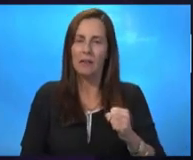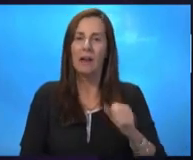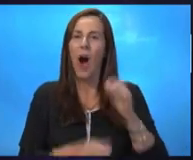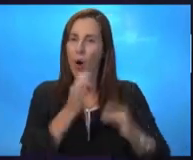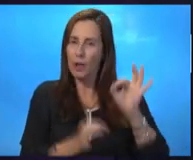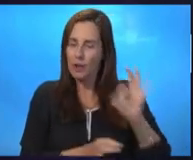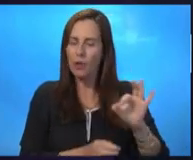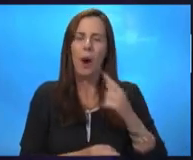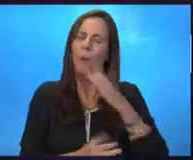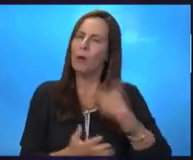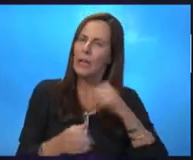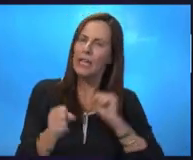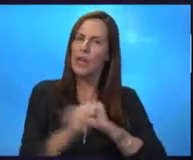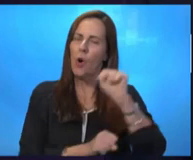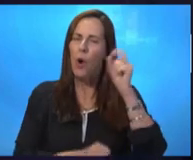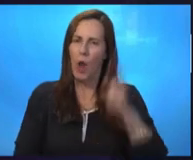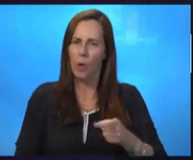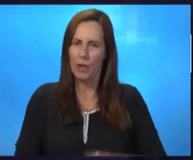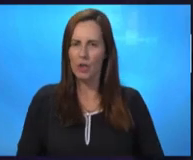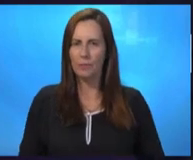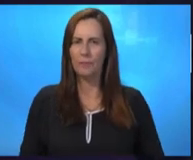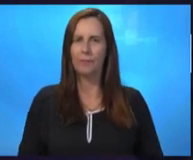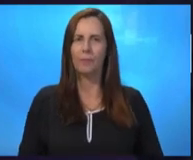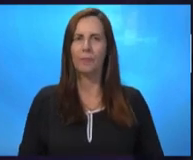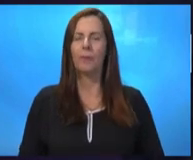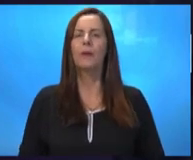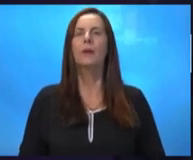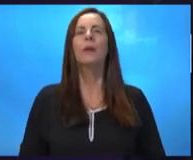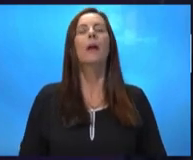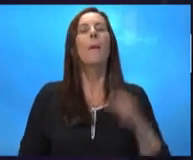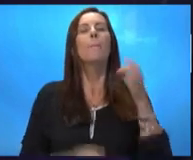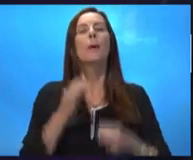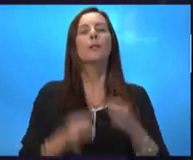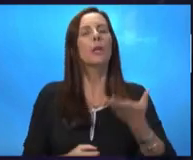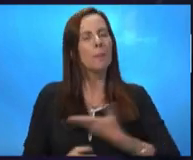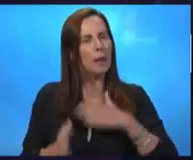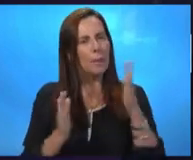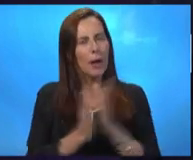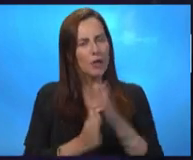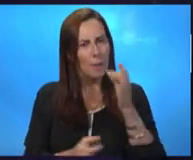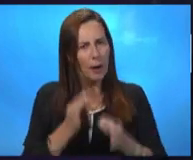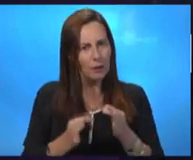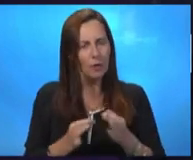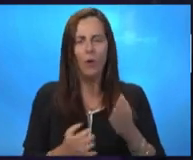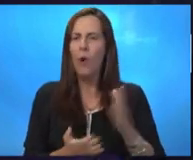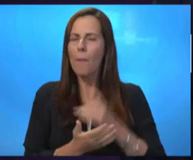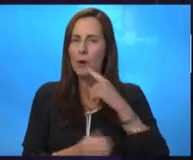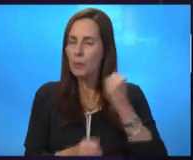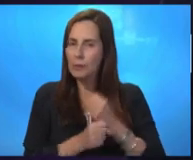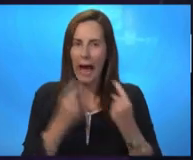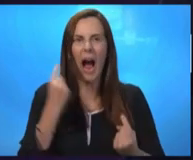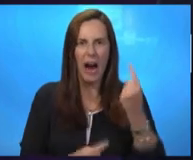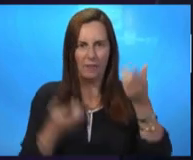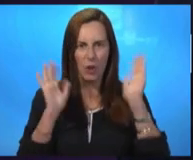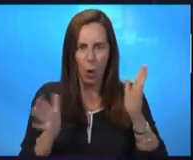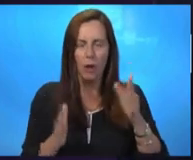שישקול ערעור על גזר הדין. בנוסף, בית המשפט קיבל את בקשת הפרקליטות, הוא קבע שהמעשה חריג בחומרתו, זאת